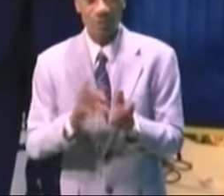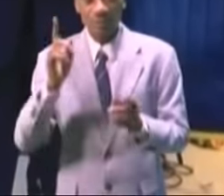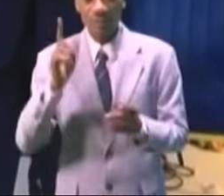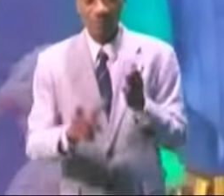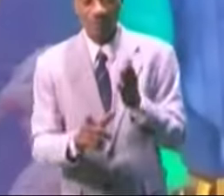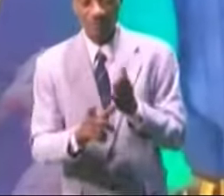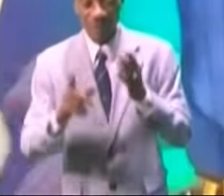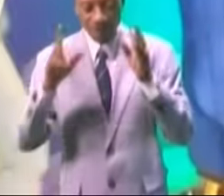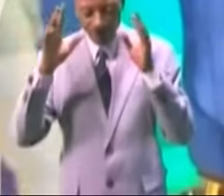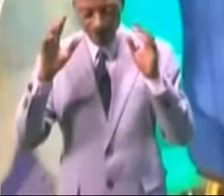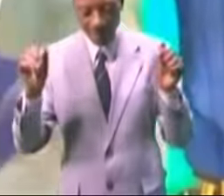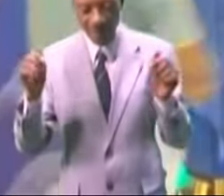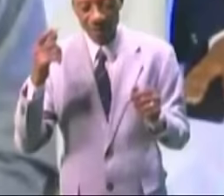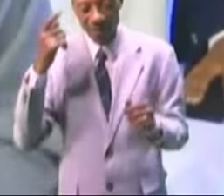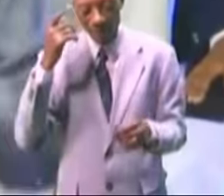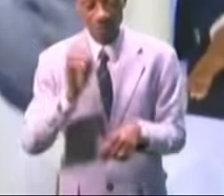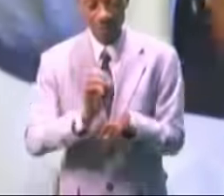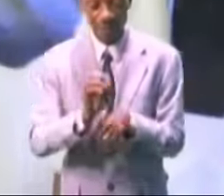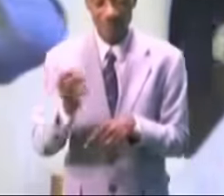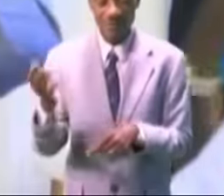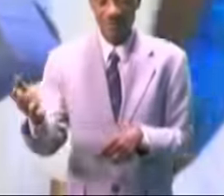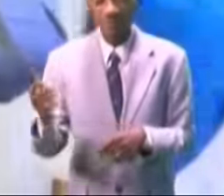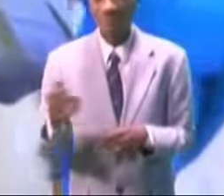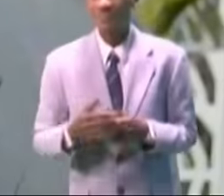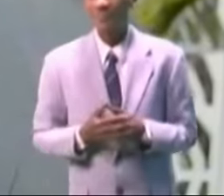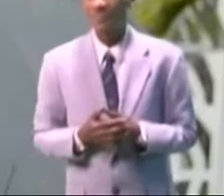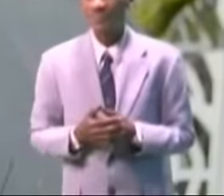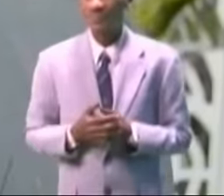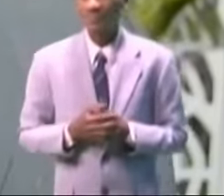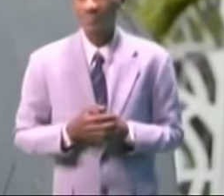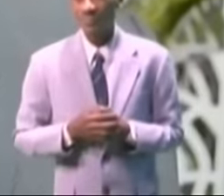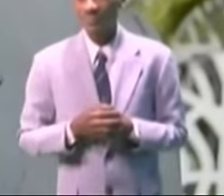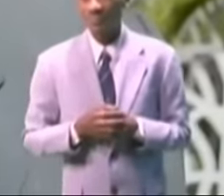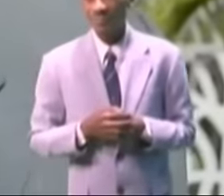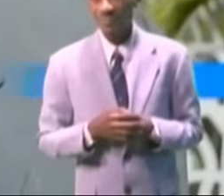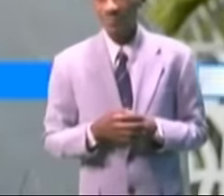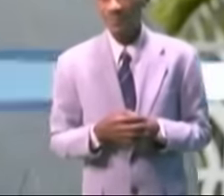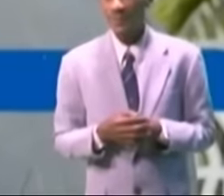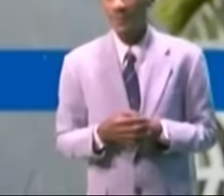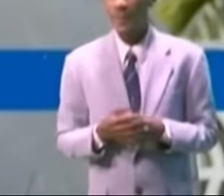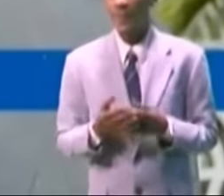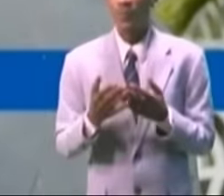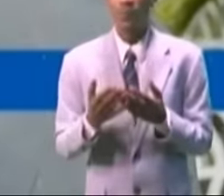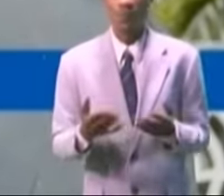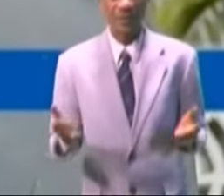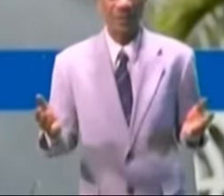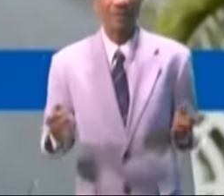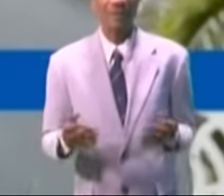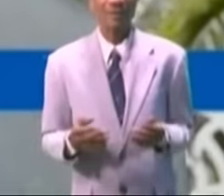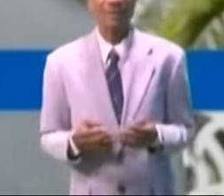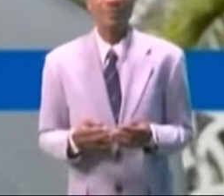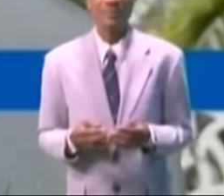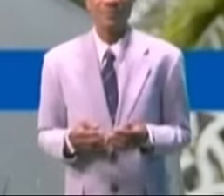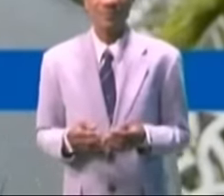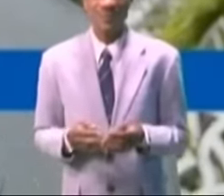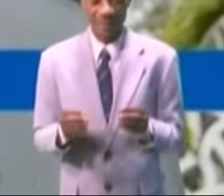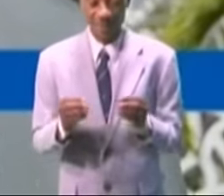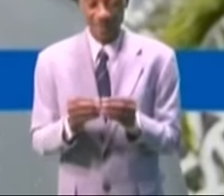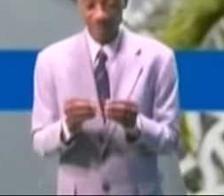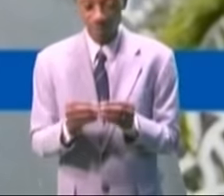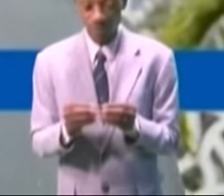de l'ECC pour son élection. Nous attendons qu'il soit davantage performant, comme il a